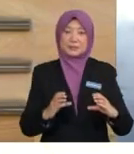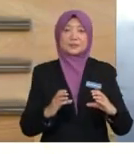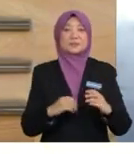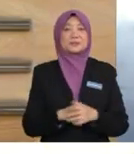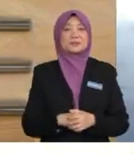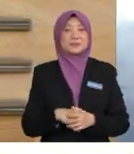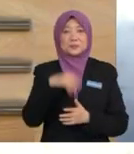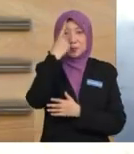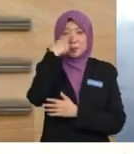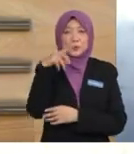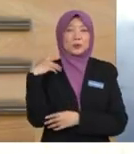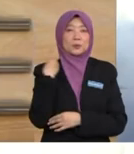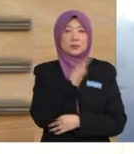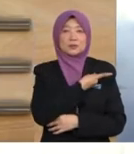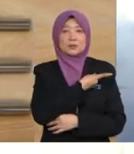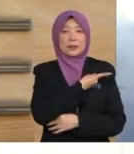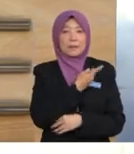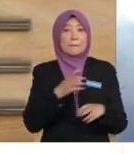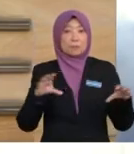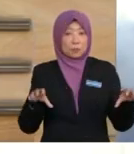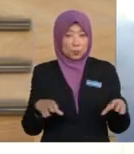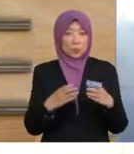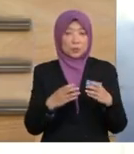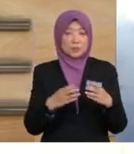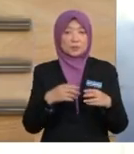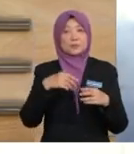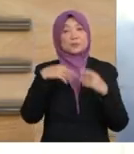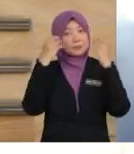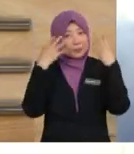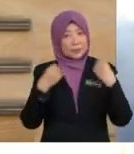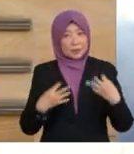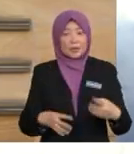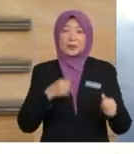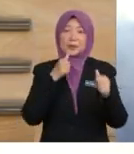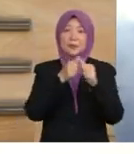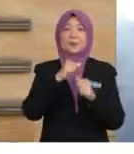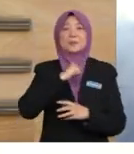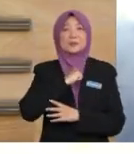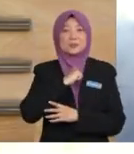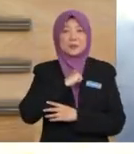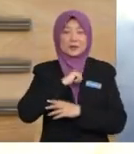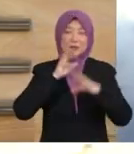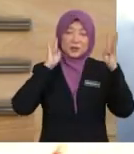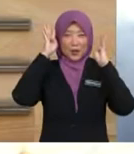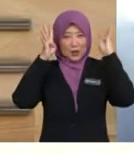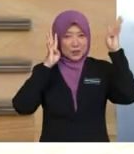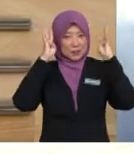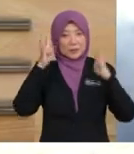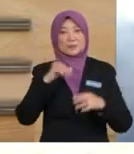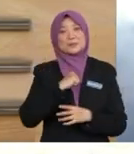Betul. Untuk kita hasilkan hiasan kek mengikut pilihan dan kreativiti